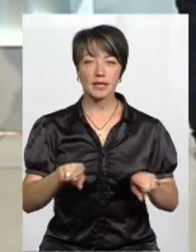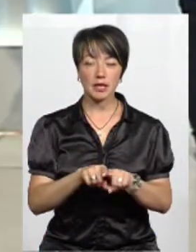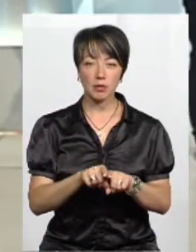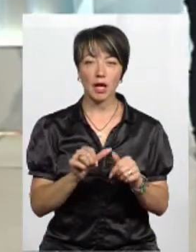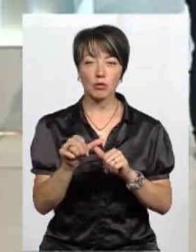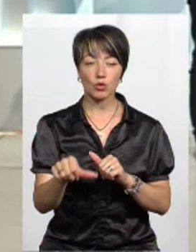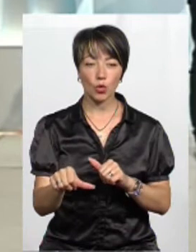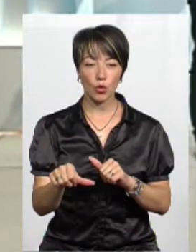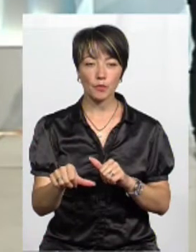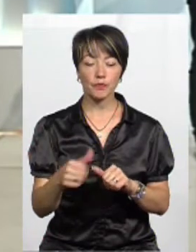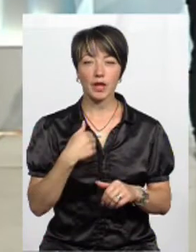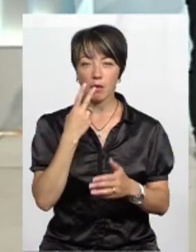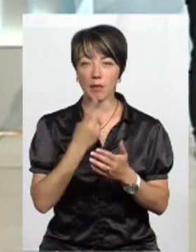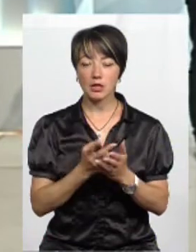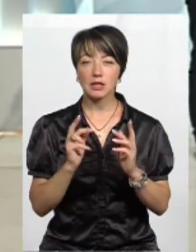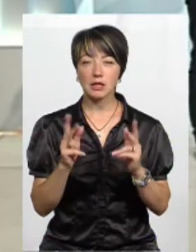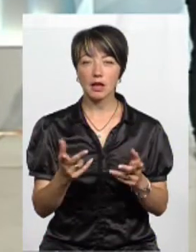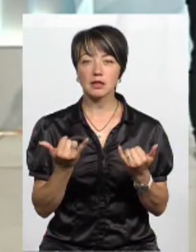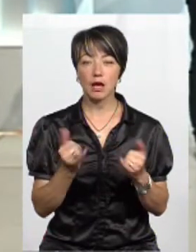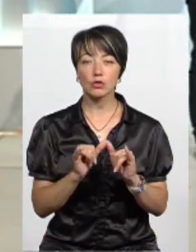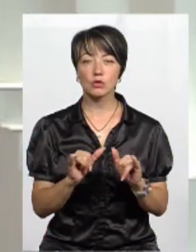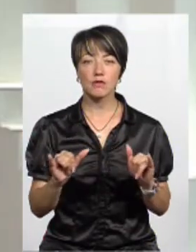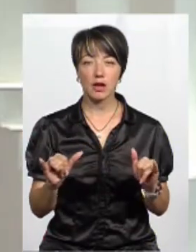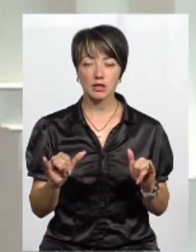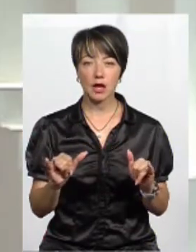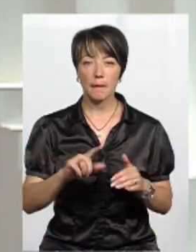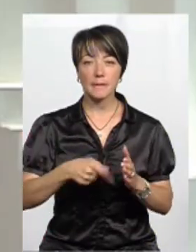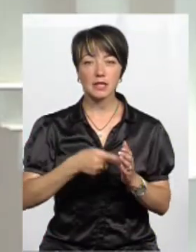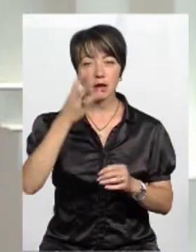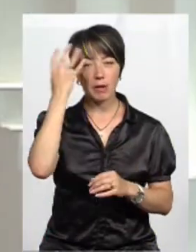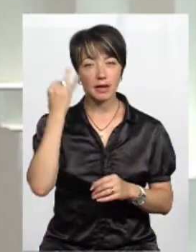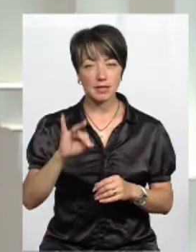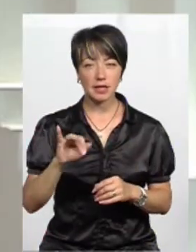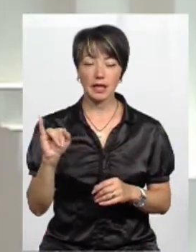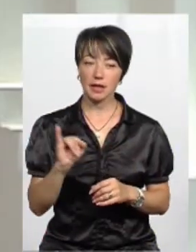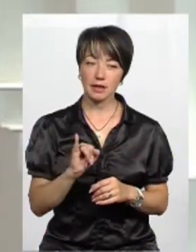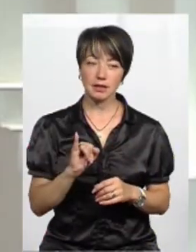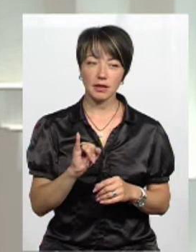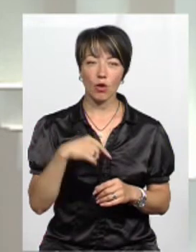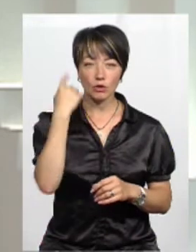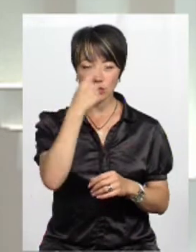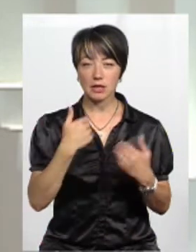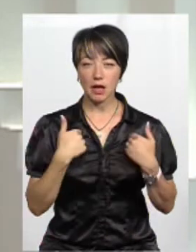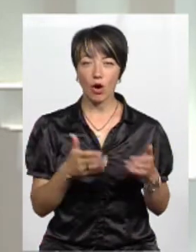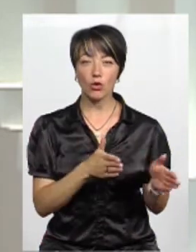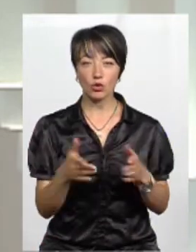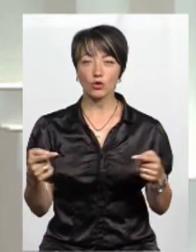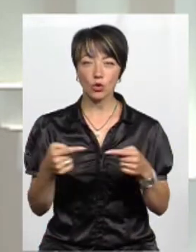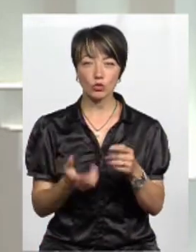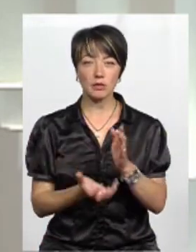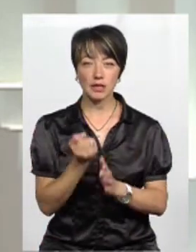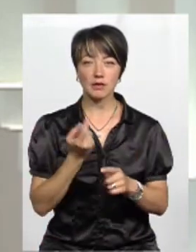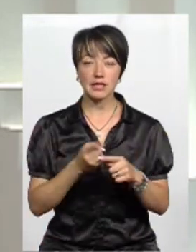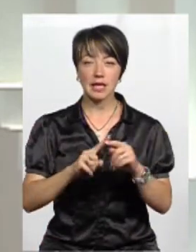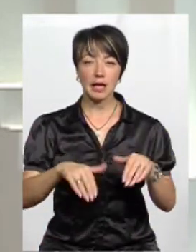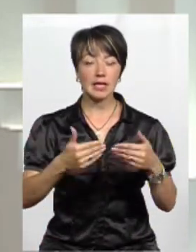організаціями. Крім того, я бачу, наскільки зараз розвивається, зокрема, місто Хмельницький. І особисто я готовий точно підтримувати